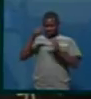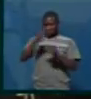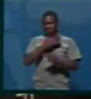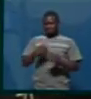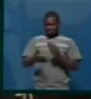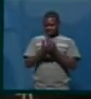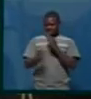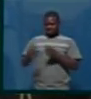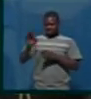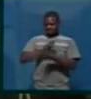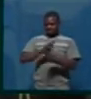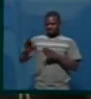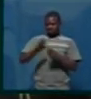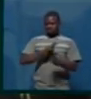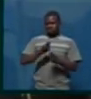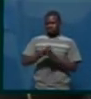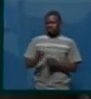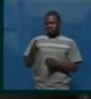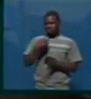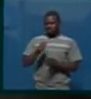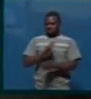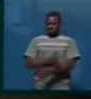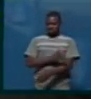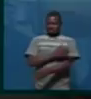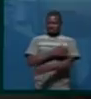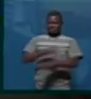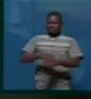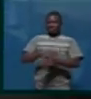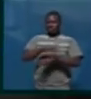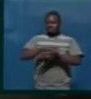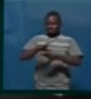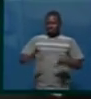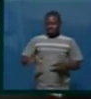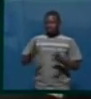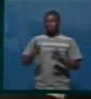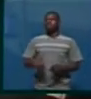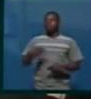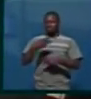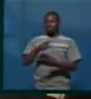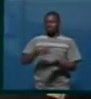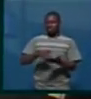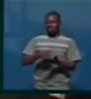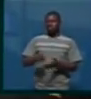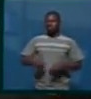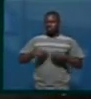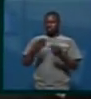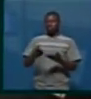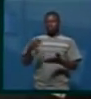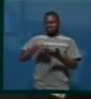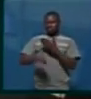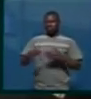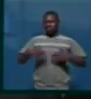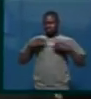académique et surtout améliorer sur le terrain les produits qui seront livrés dans le système de santé, la qualité des soins